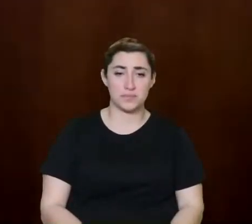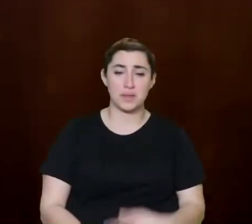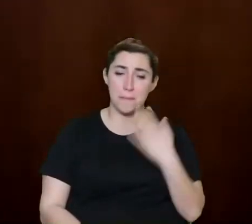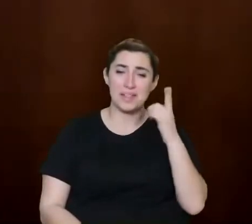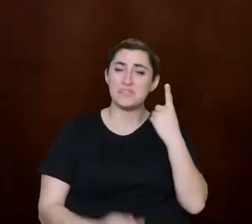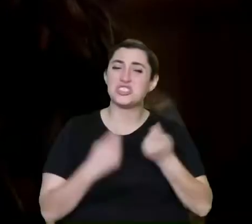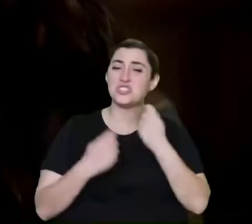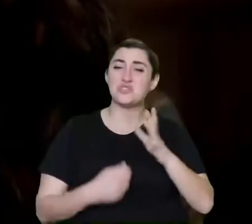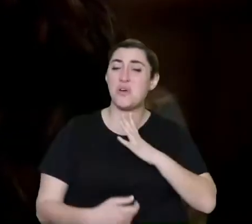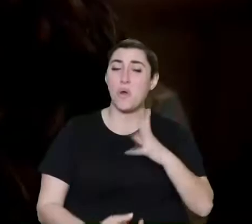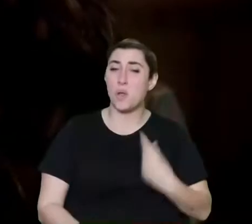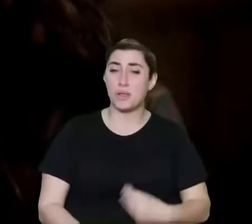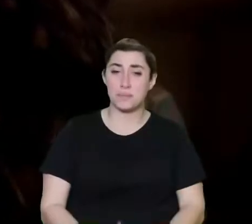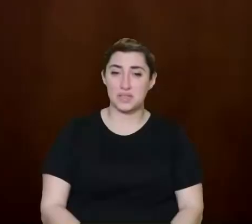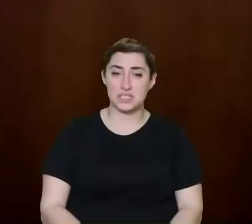Belli ki bir işi vardır.